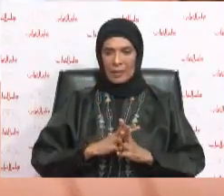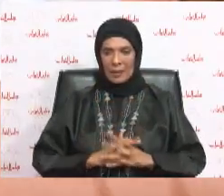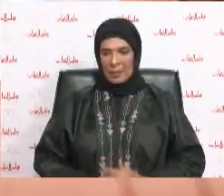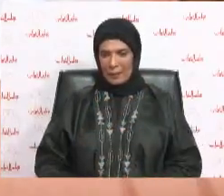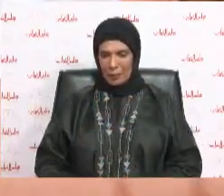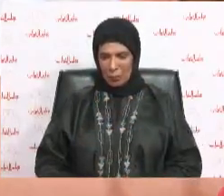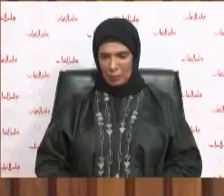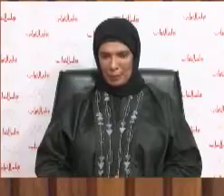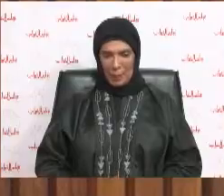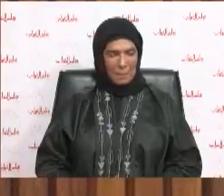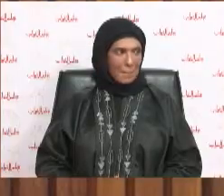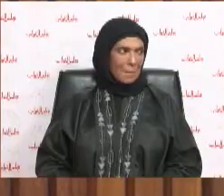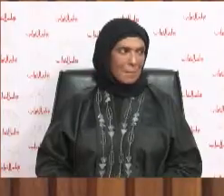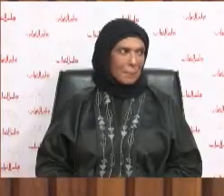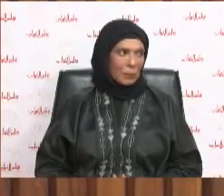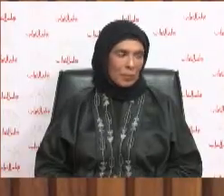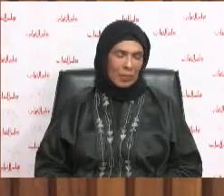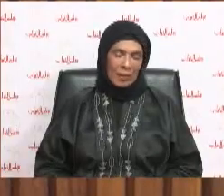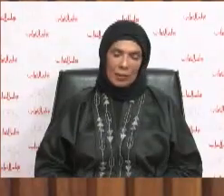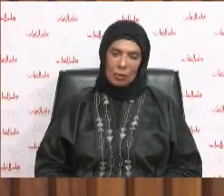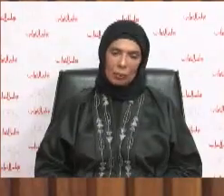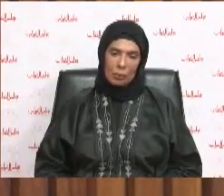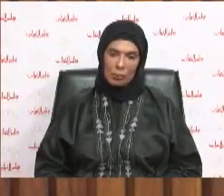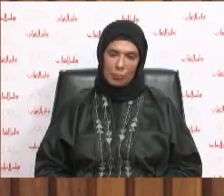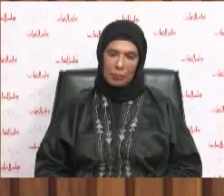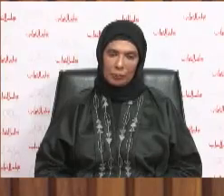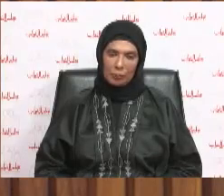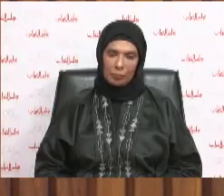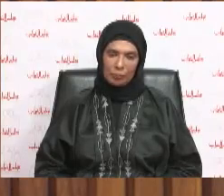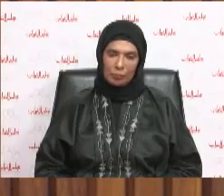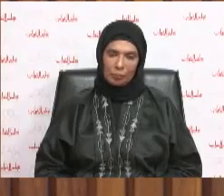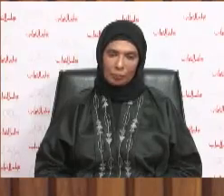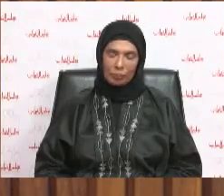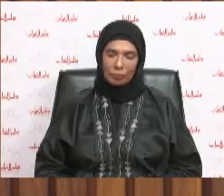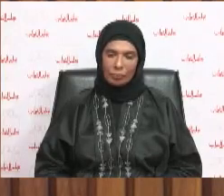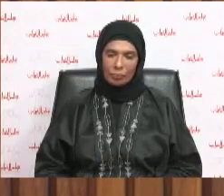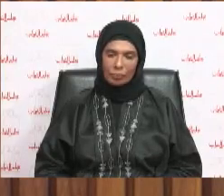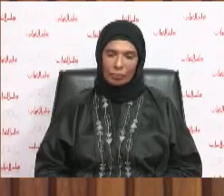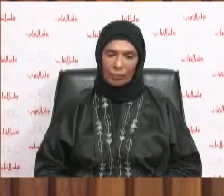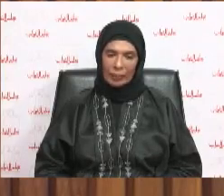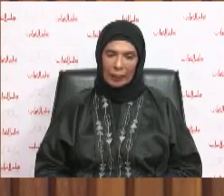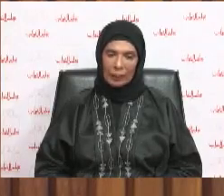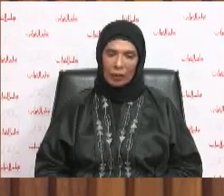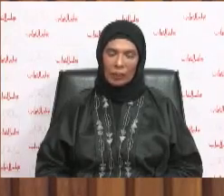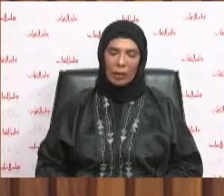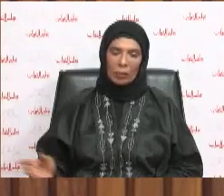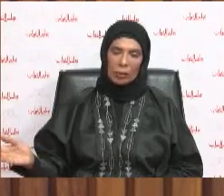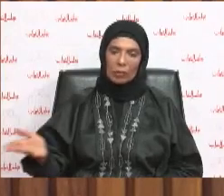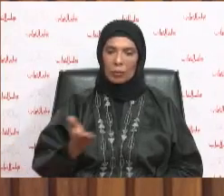شكراً. شكراً سعادة النائب إيمان. قبل ما أعطي الكلام لطالبي الحديث، اسمحوا لي باسمكم